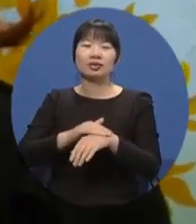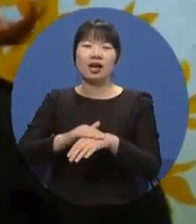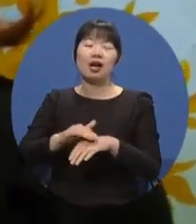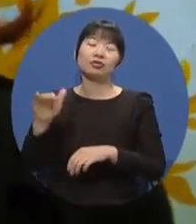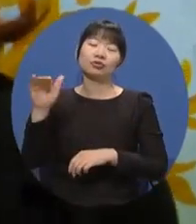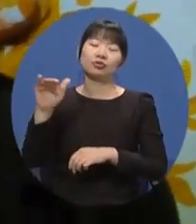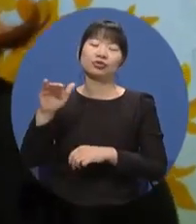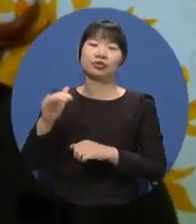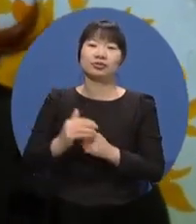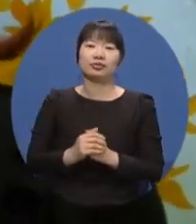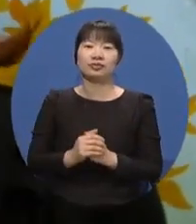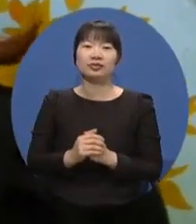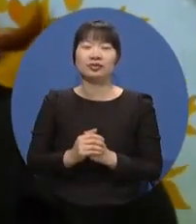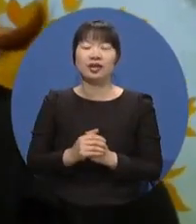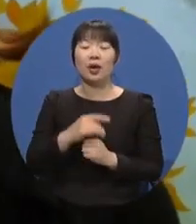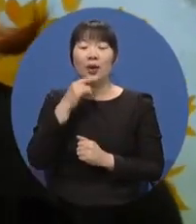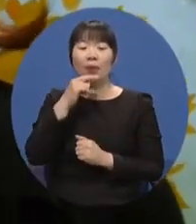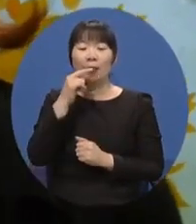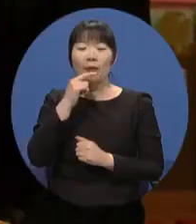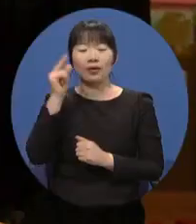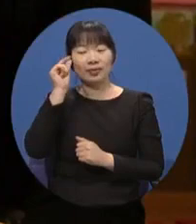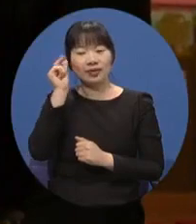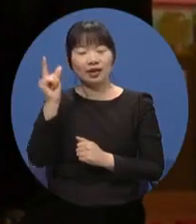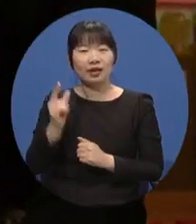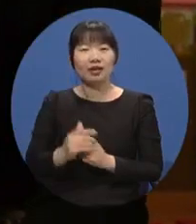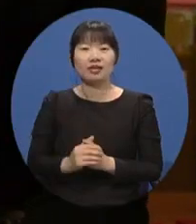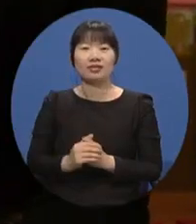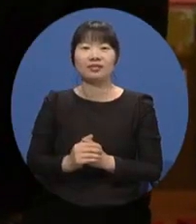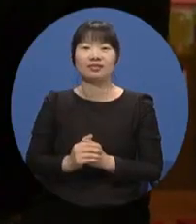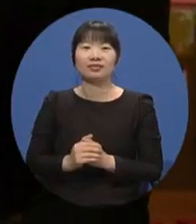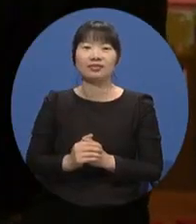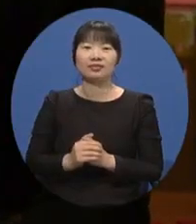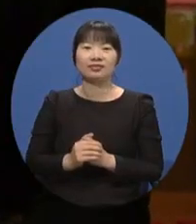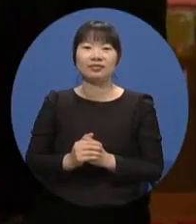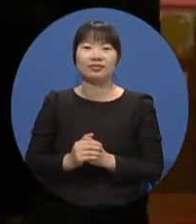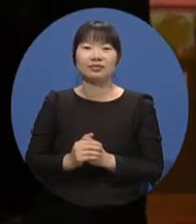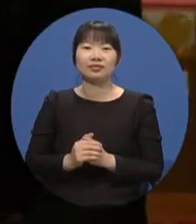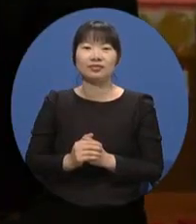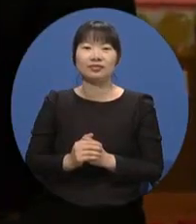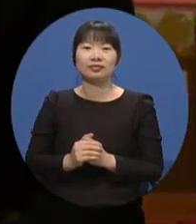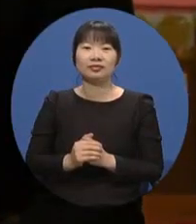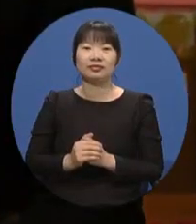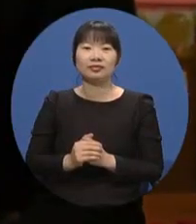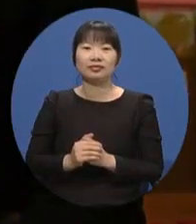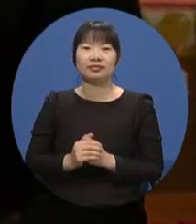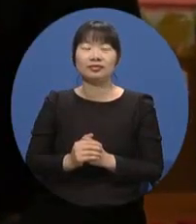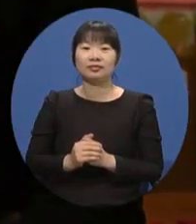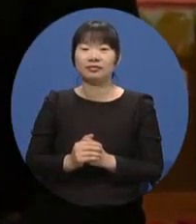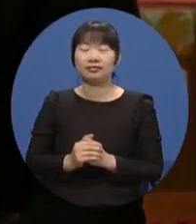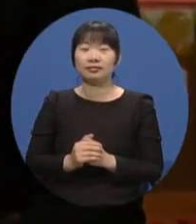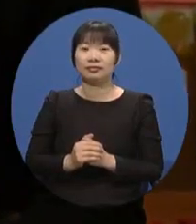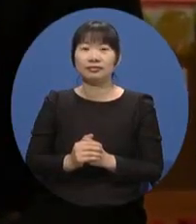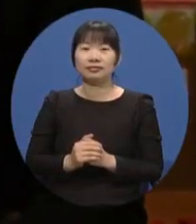수준이라고 보시면 되고 발음도 되게 뛰어나요. Yes, okay. What's your favorite fruit?